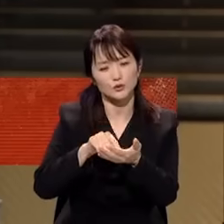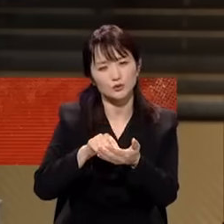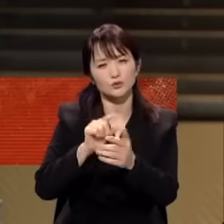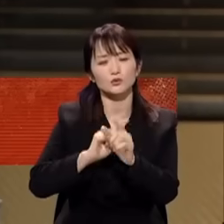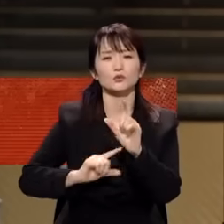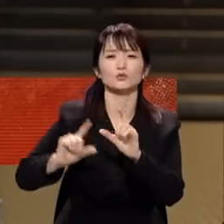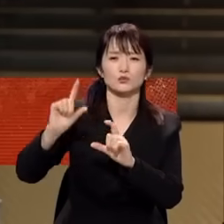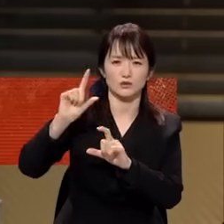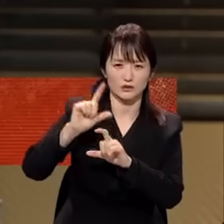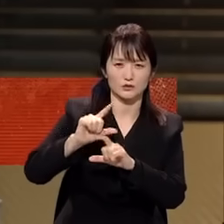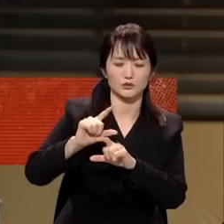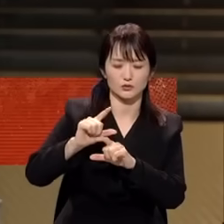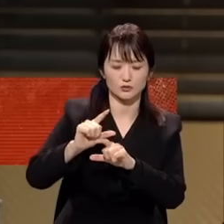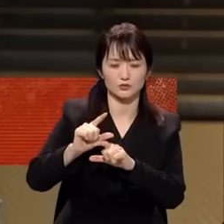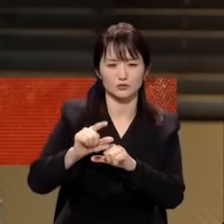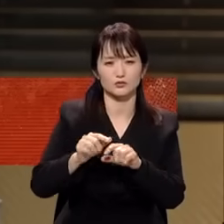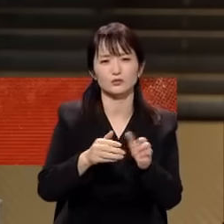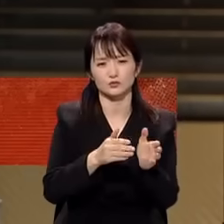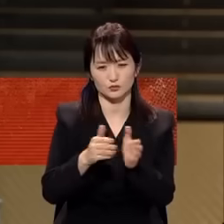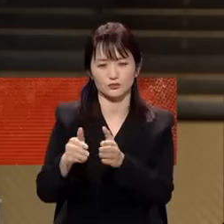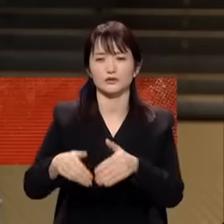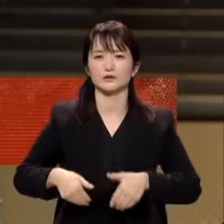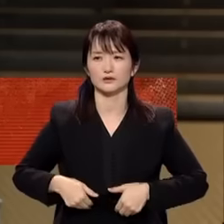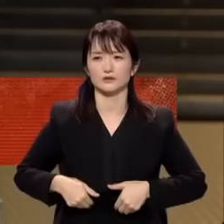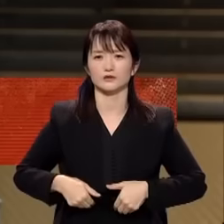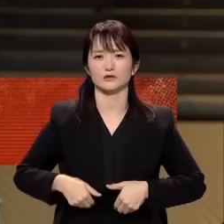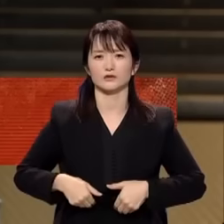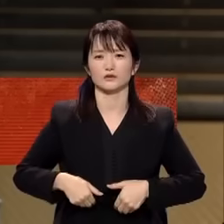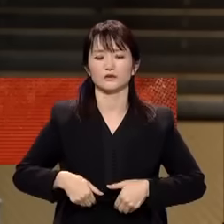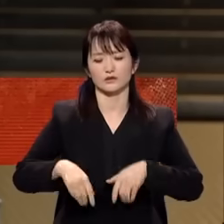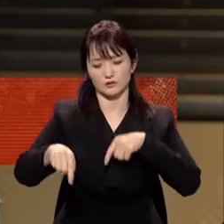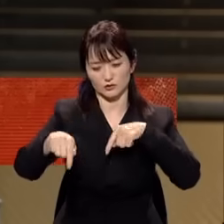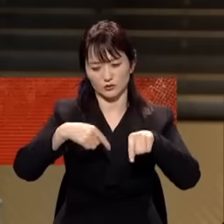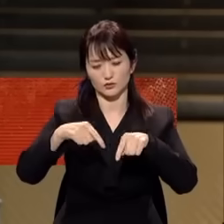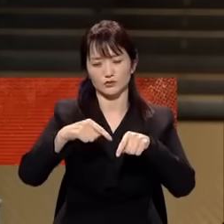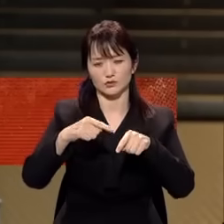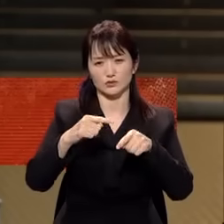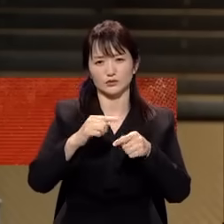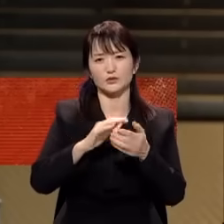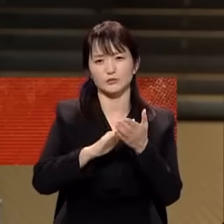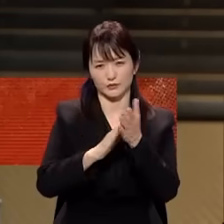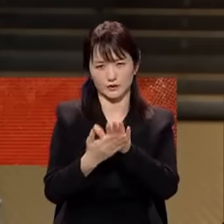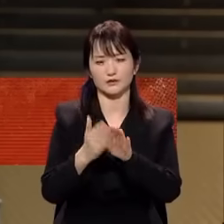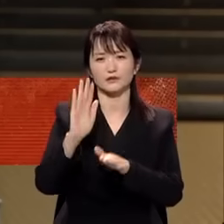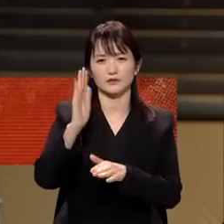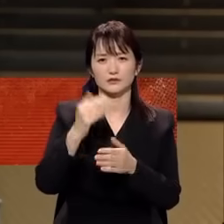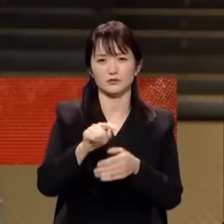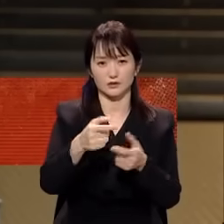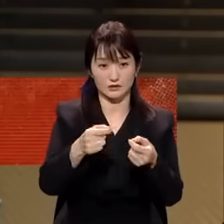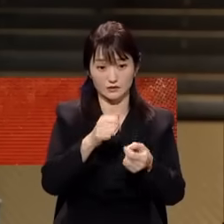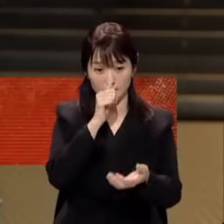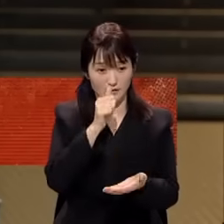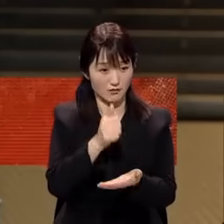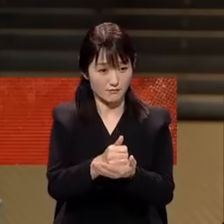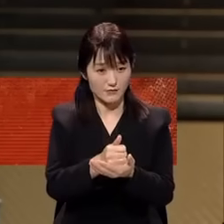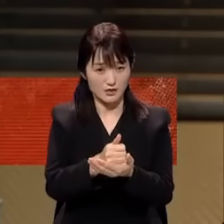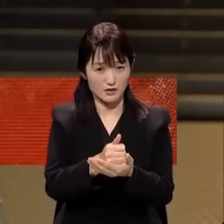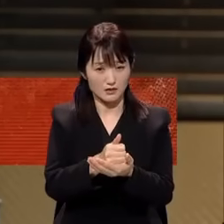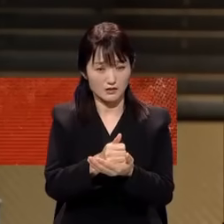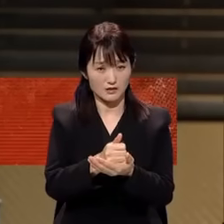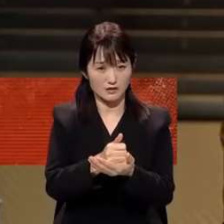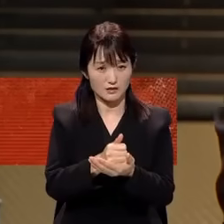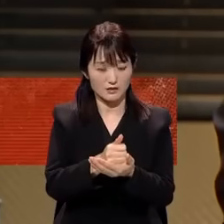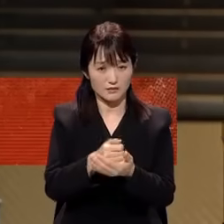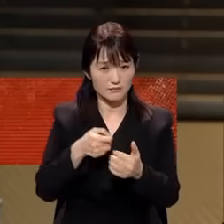것 아니냐는 얘기도 나오고 있습니다. 일단 뭐 정치도 어느 정도 변해가야 할 것이고요. 무엇보다도 이런 범죄는 절대 용납돼서는 안 되고 그래서 오늘